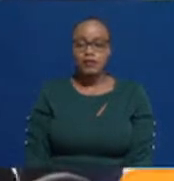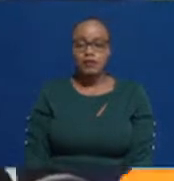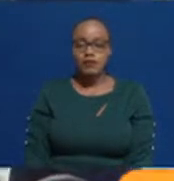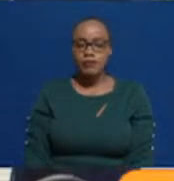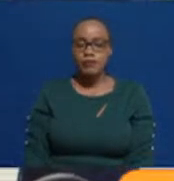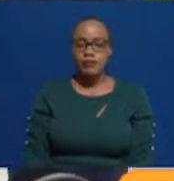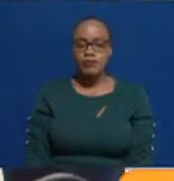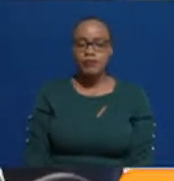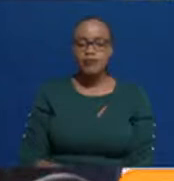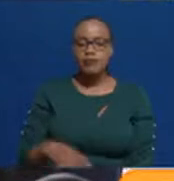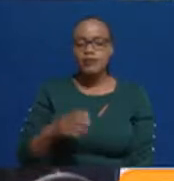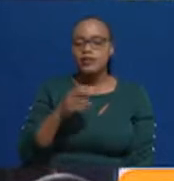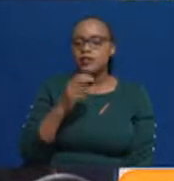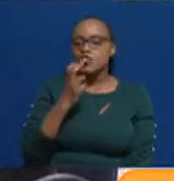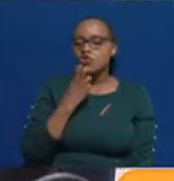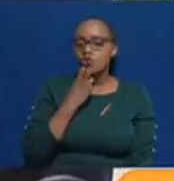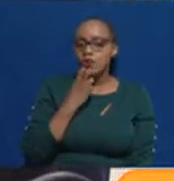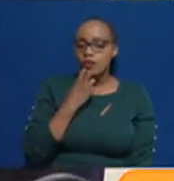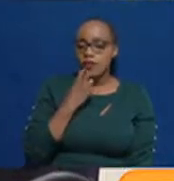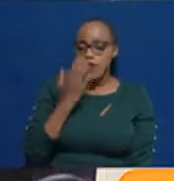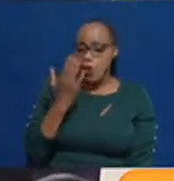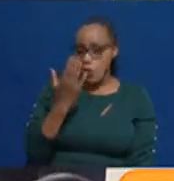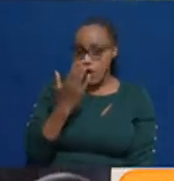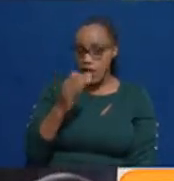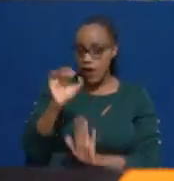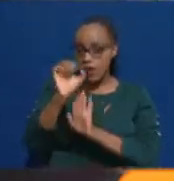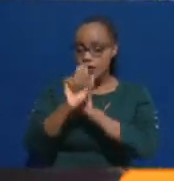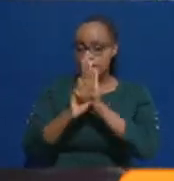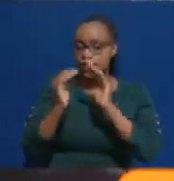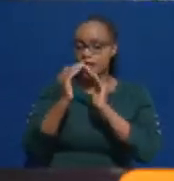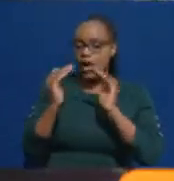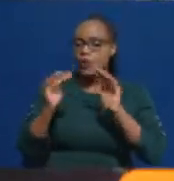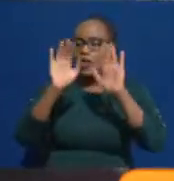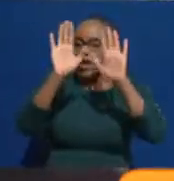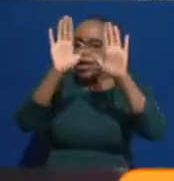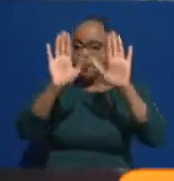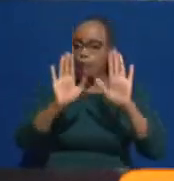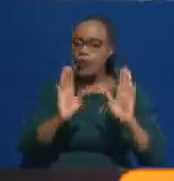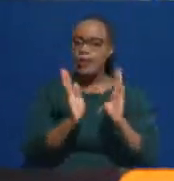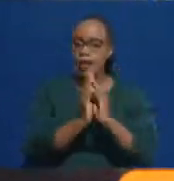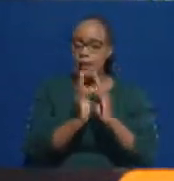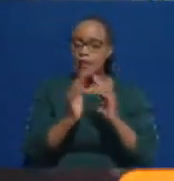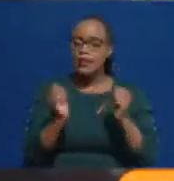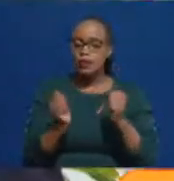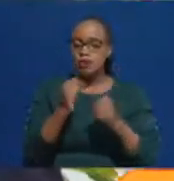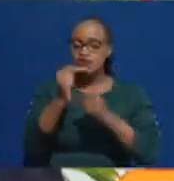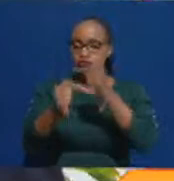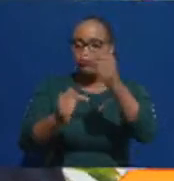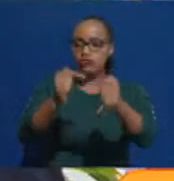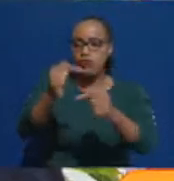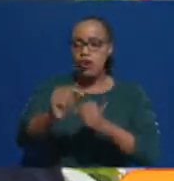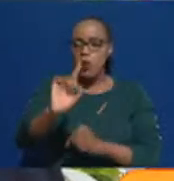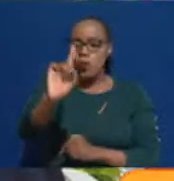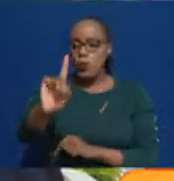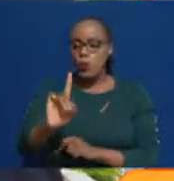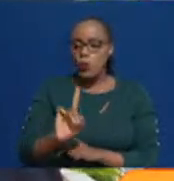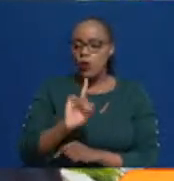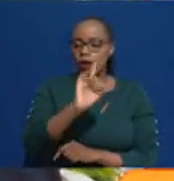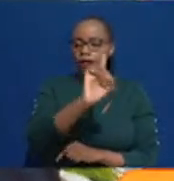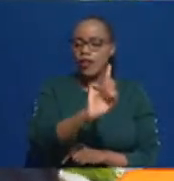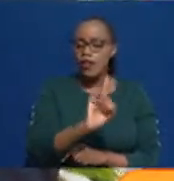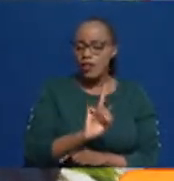Siku ya Jumanne katika Ikulu ya Rais Nairobi, hafla muhimu ilikuwa inaendelea. Moja baada ya